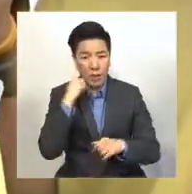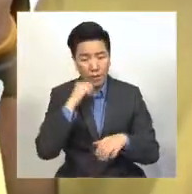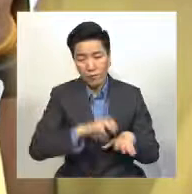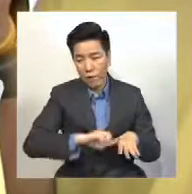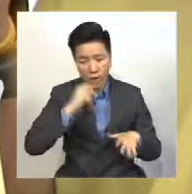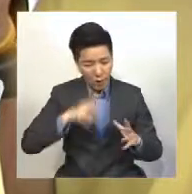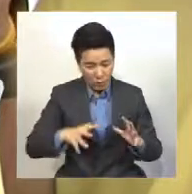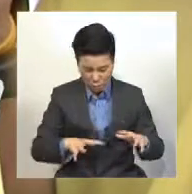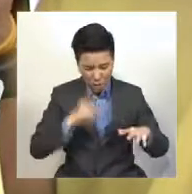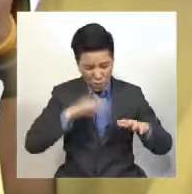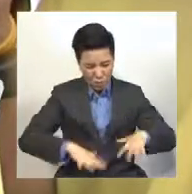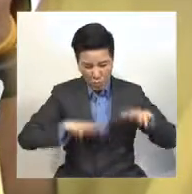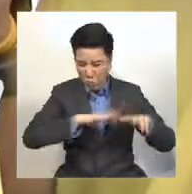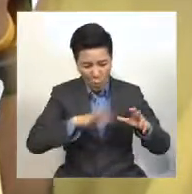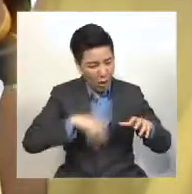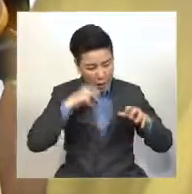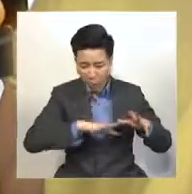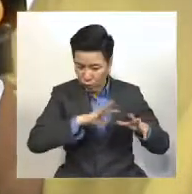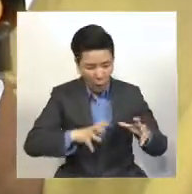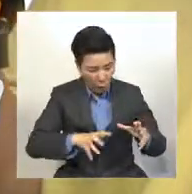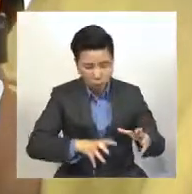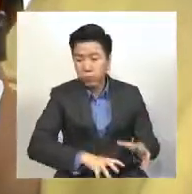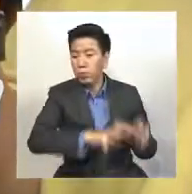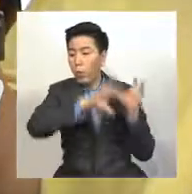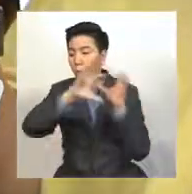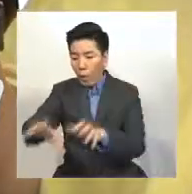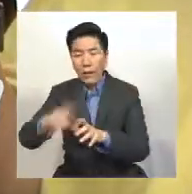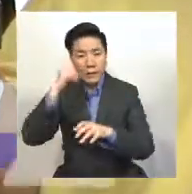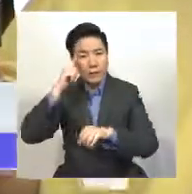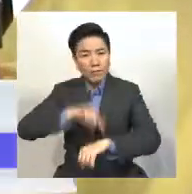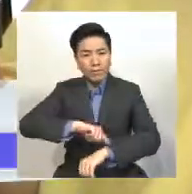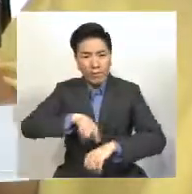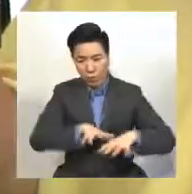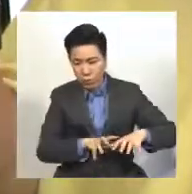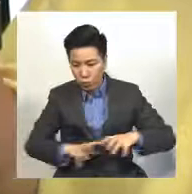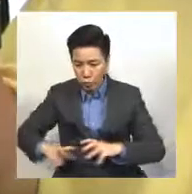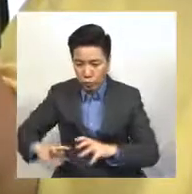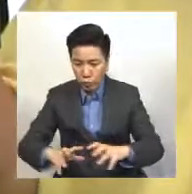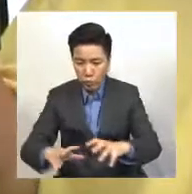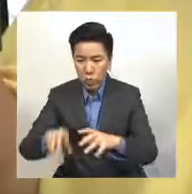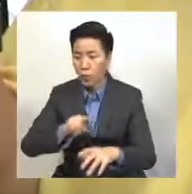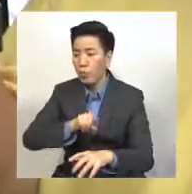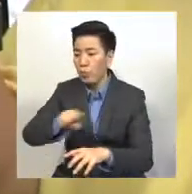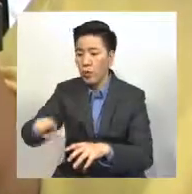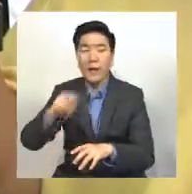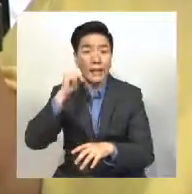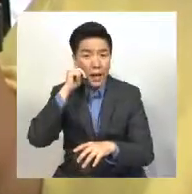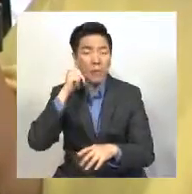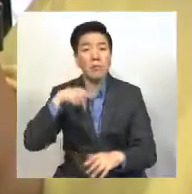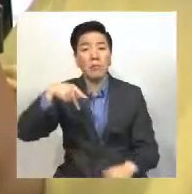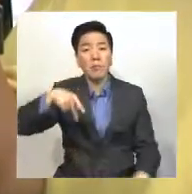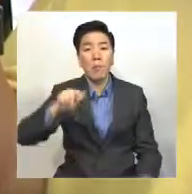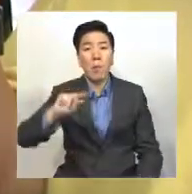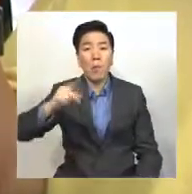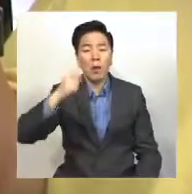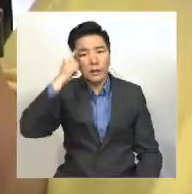เคลื่อนมวลน้ำจากในเขตเทศบาลตำบลบ้านเป็ดแล้วก็เทศบาลนครขอนแก่นเนี่ยลงสู่ลำน้ำพอง